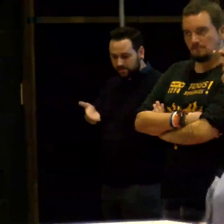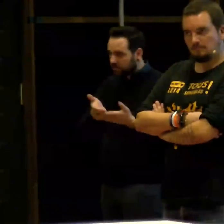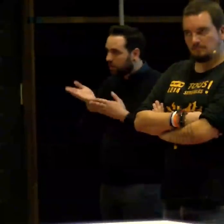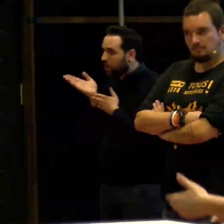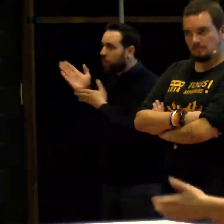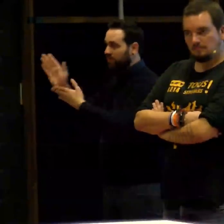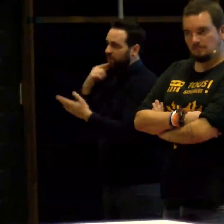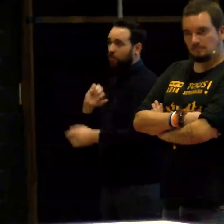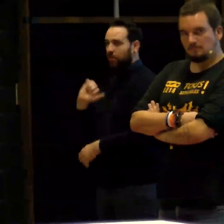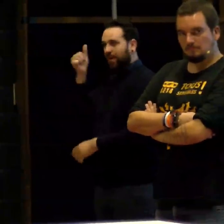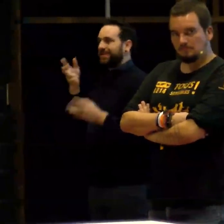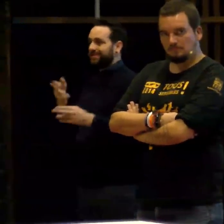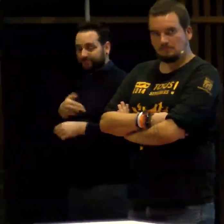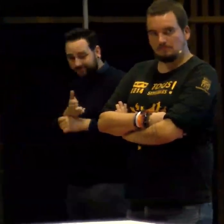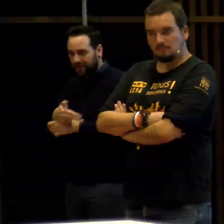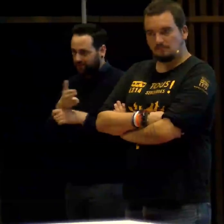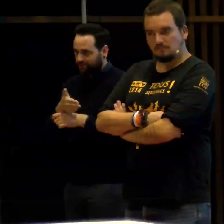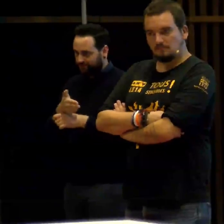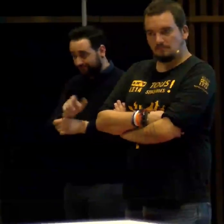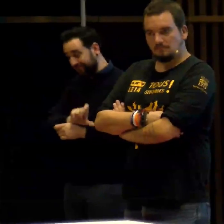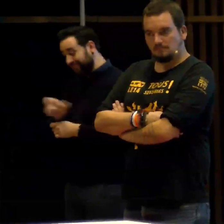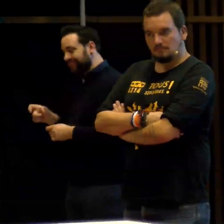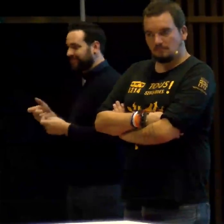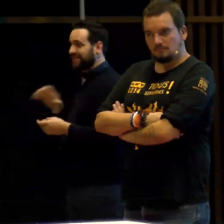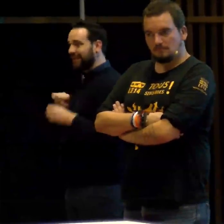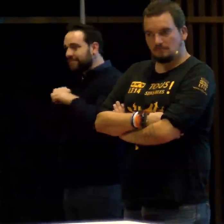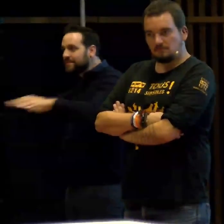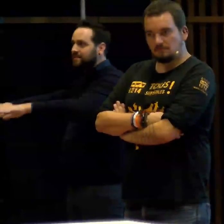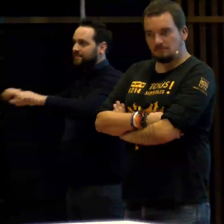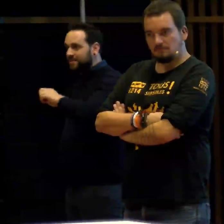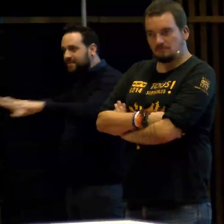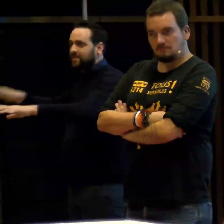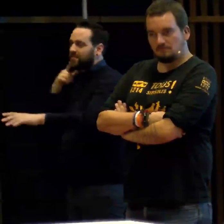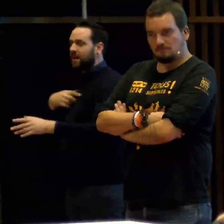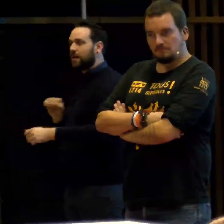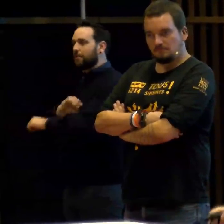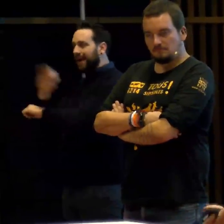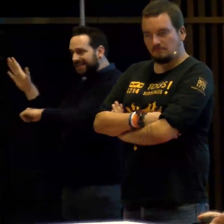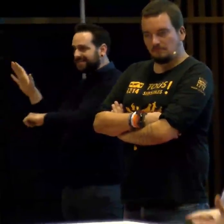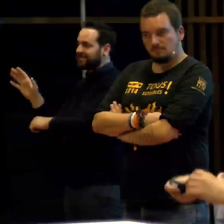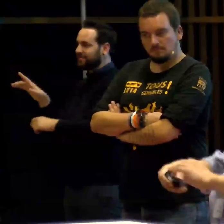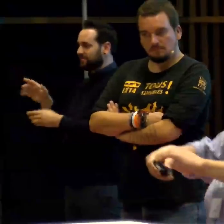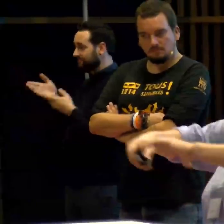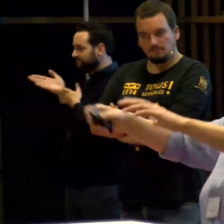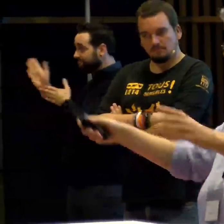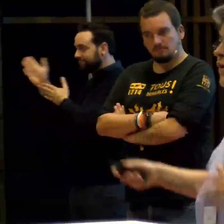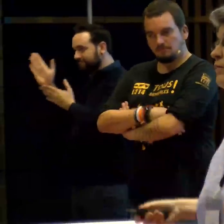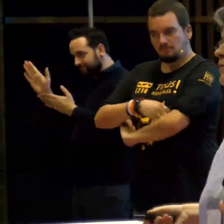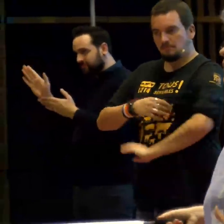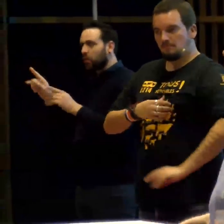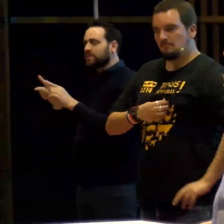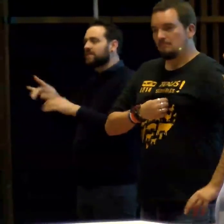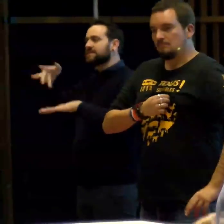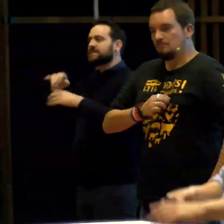les diffuser. Alors, évidemment, on va faire des communiqués de presse, mais on va aussi les mettre sur notre site internet qui est une